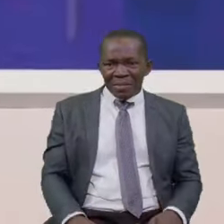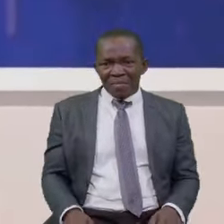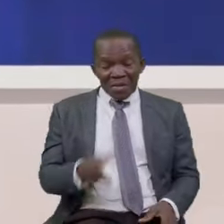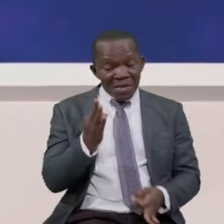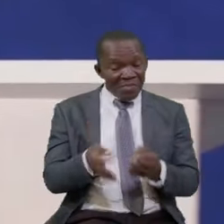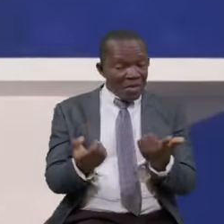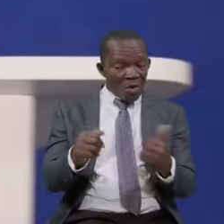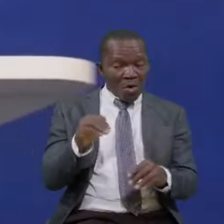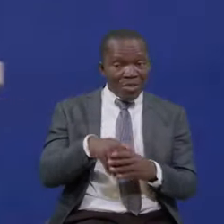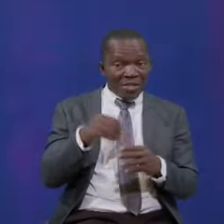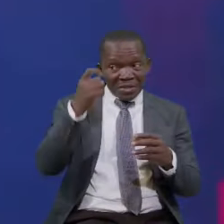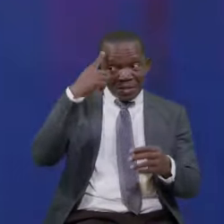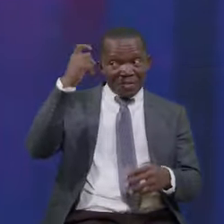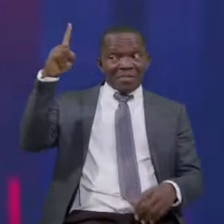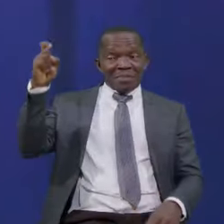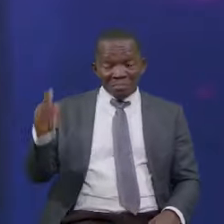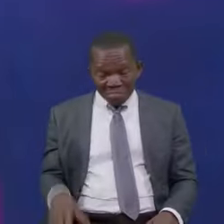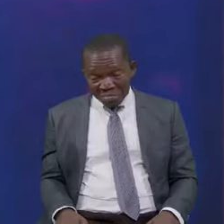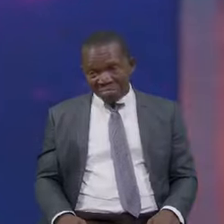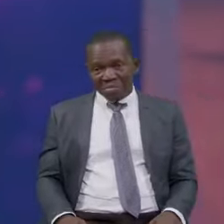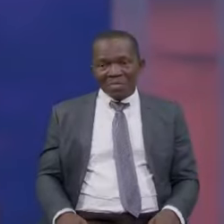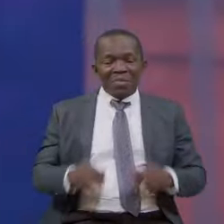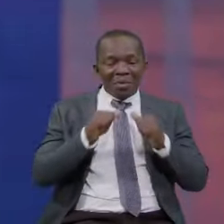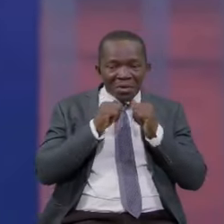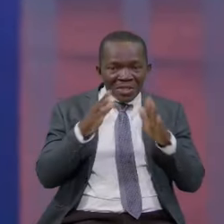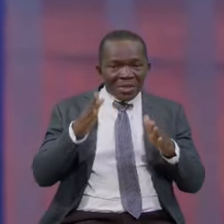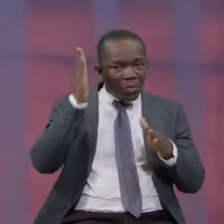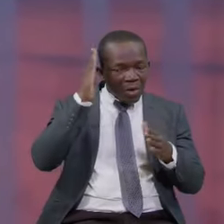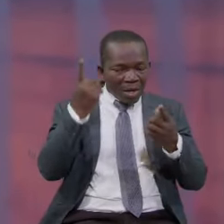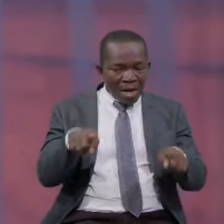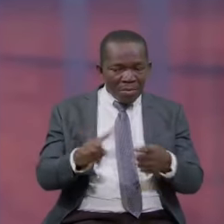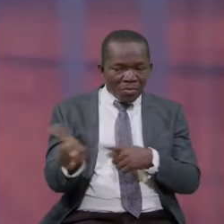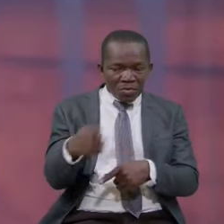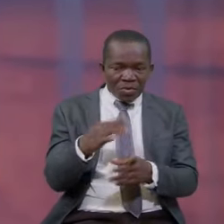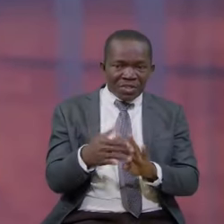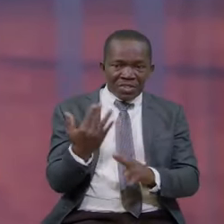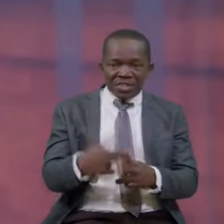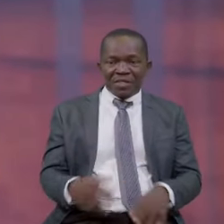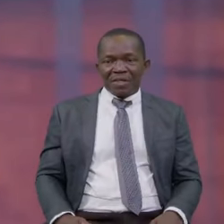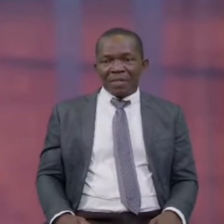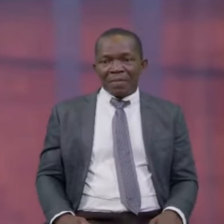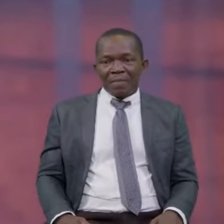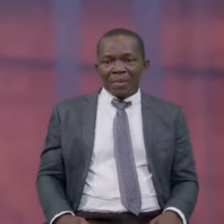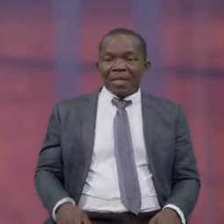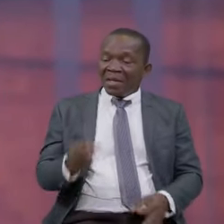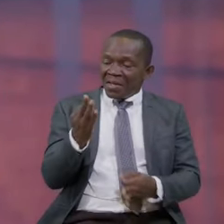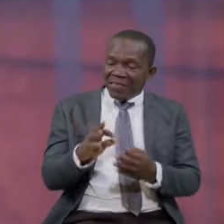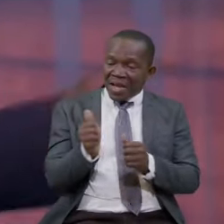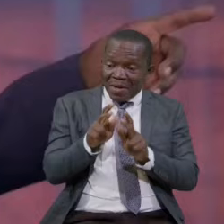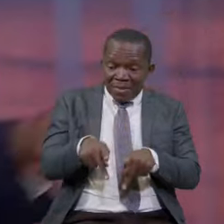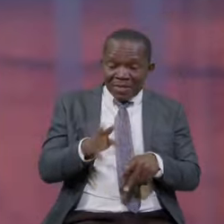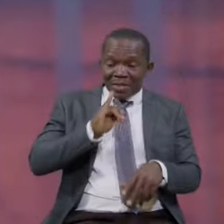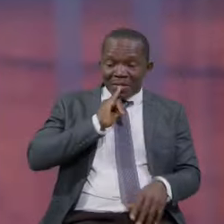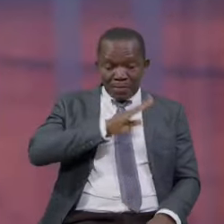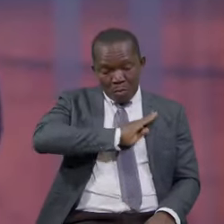ils sont venus ils sont venus vous comprenez Si quelqu'un assez audacieux qui vient dans la journée non ce qui